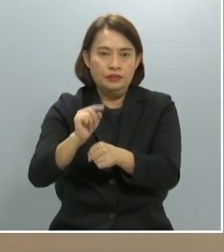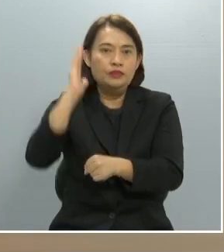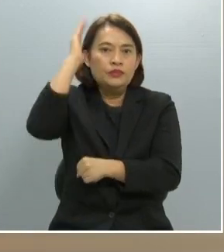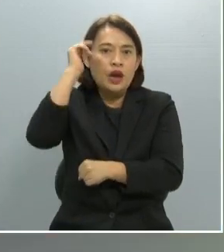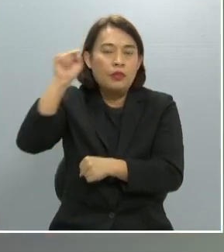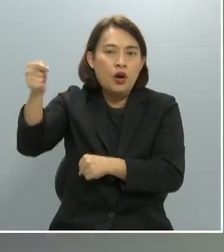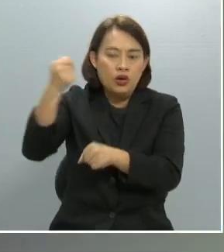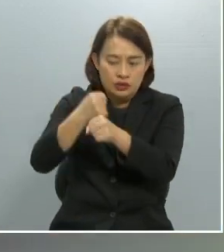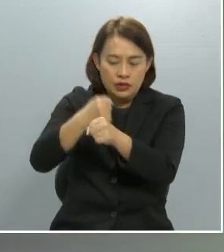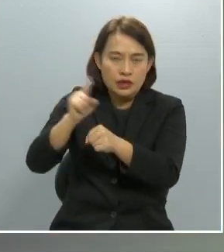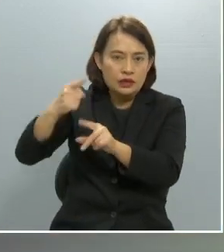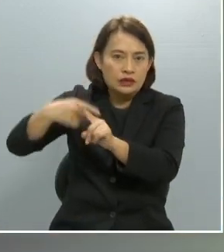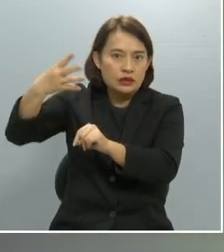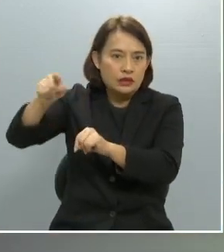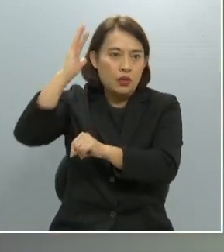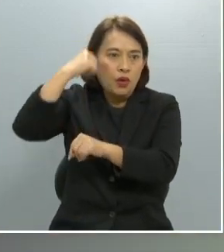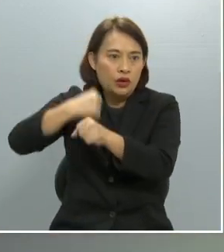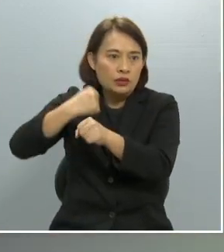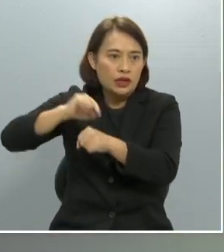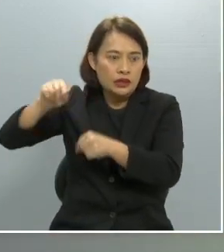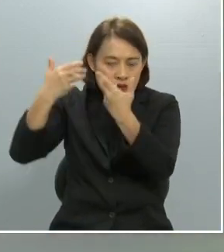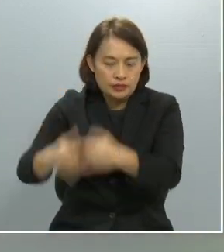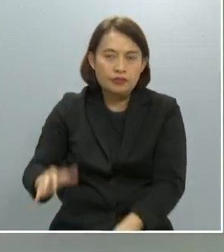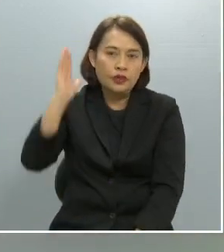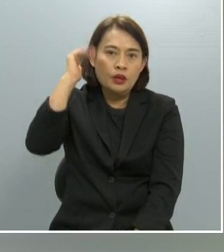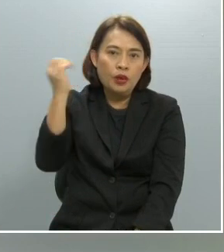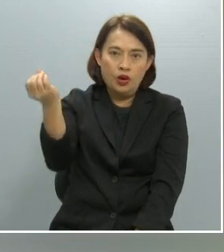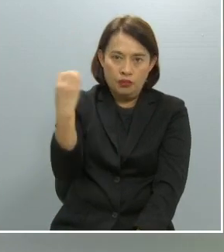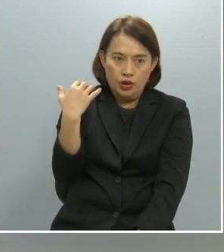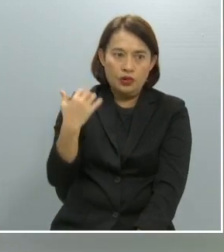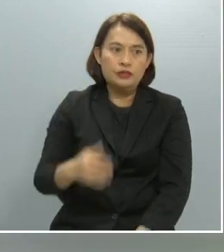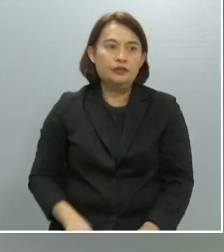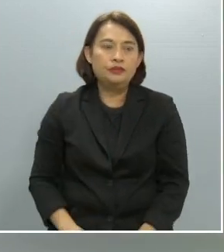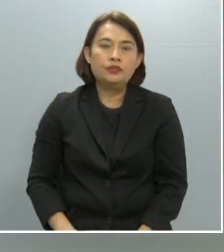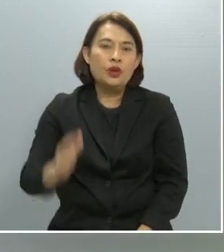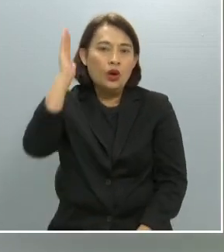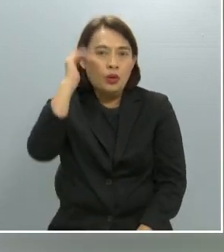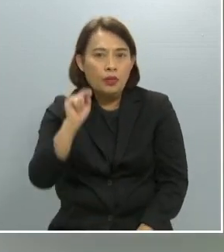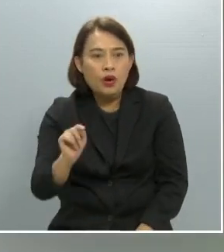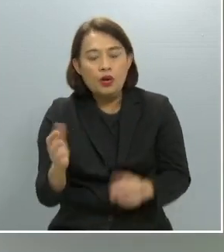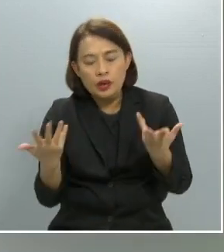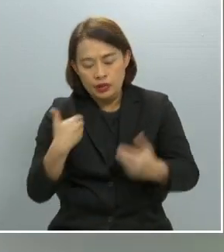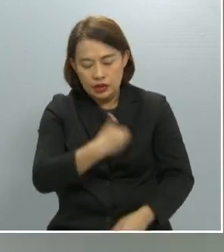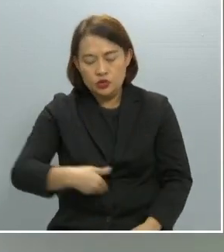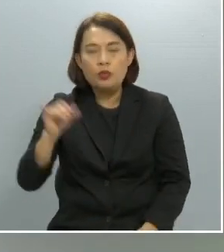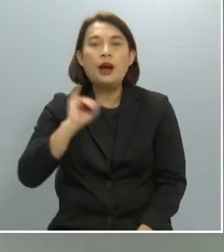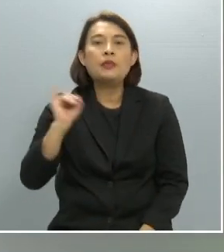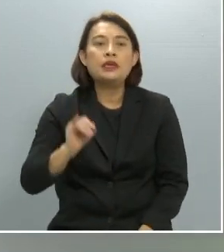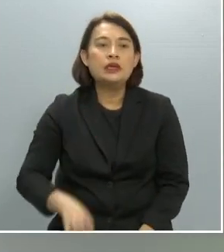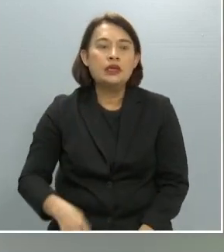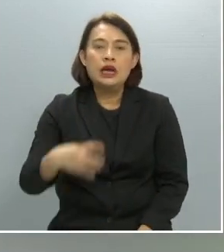ได้4 เดือนพ่อไปสับเปลือกพ่อบอกพ่อเริ่มจะไม่ไหวสุขภาพไม่ดีอยาก